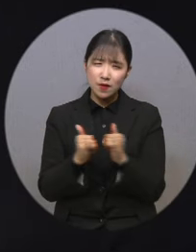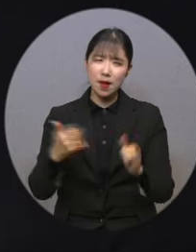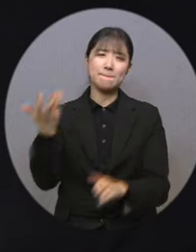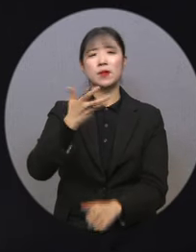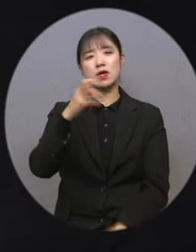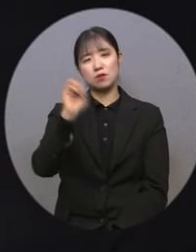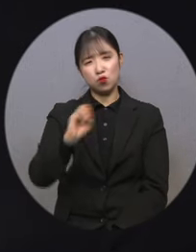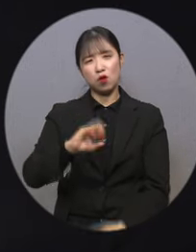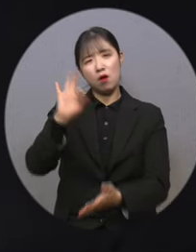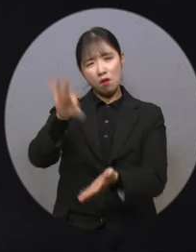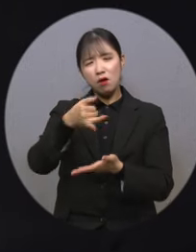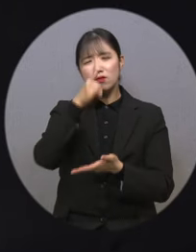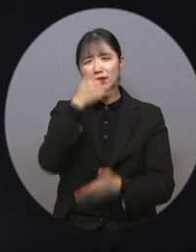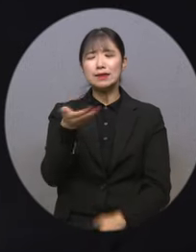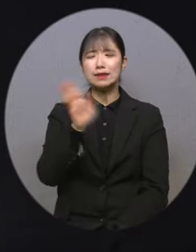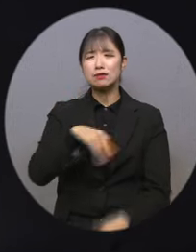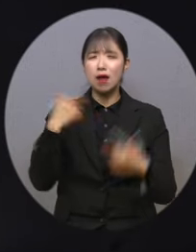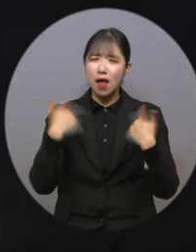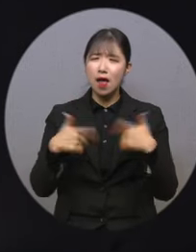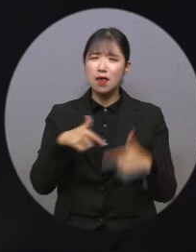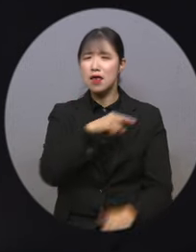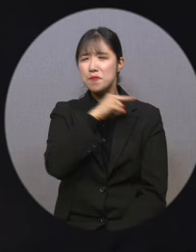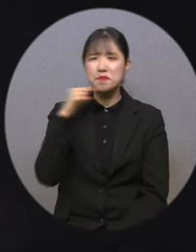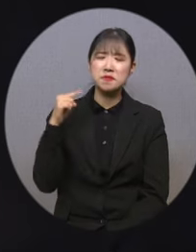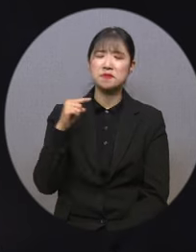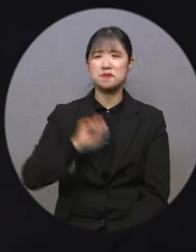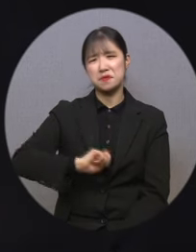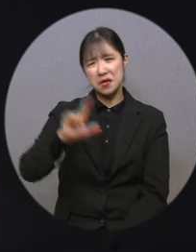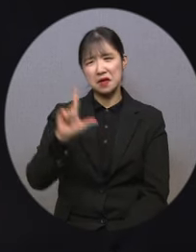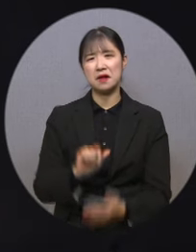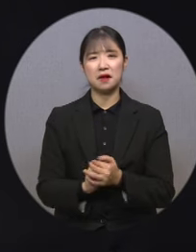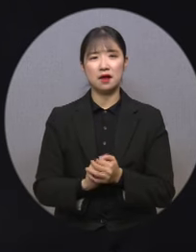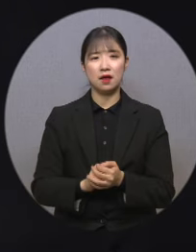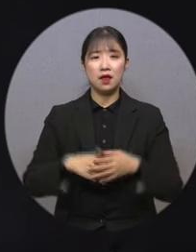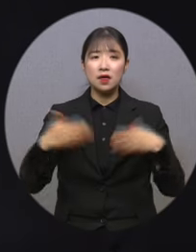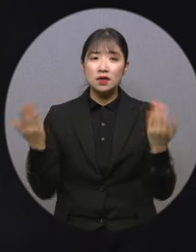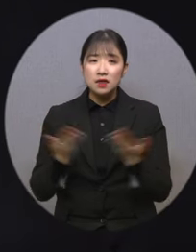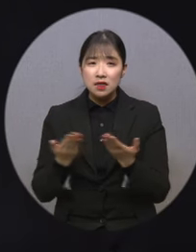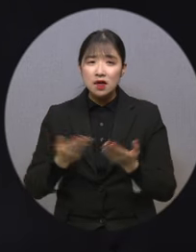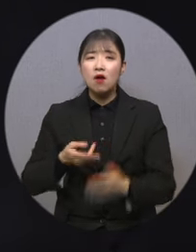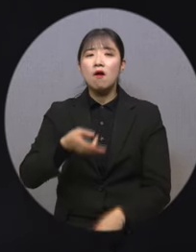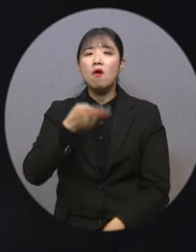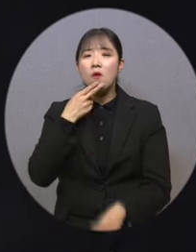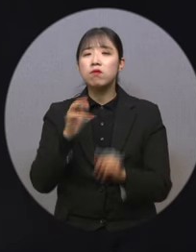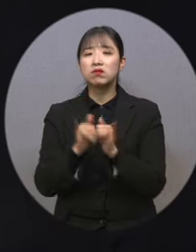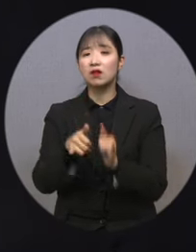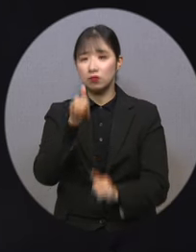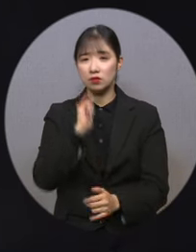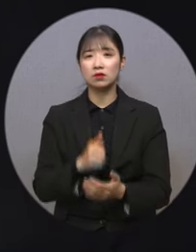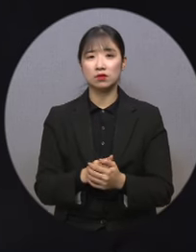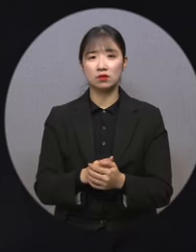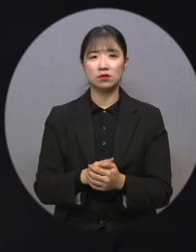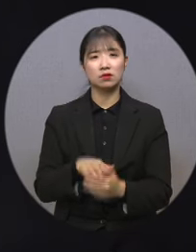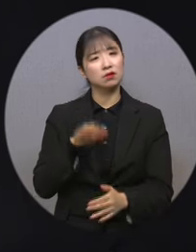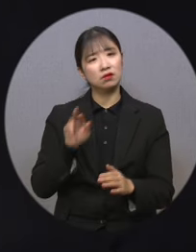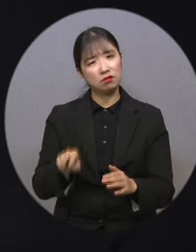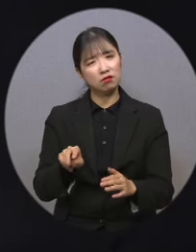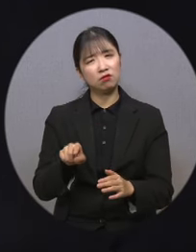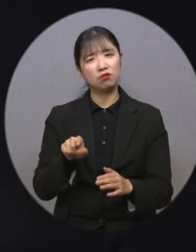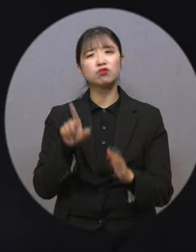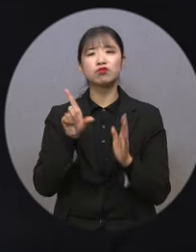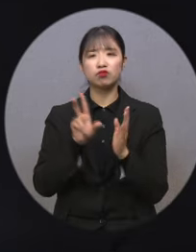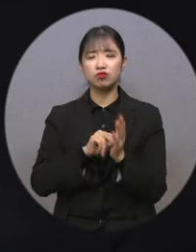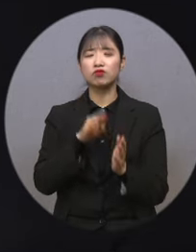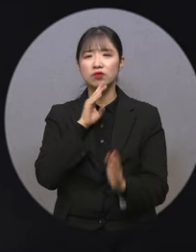월급을 받긴 받는데 적자예요. 그나마 직업이 없는 사람도 있어요. 이거 심각합니다.